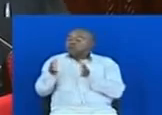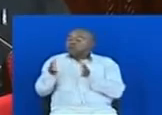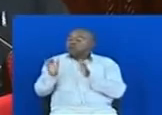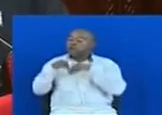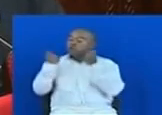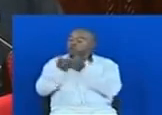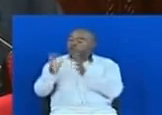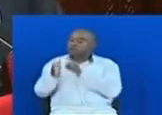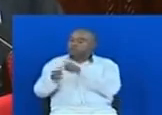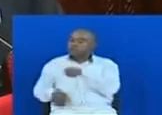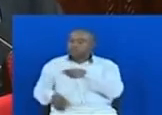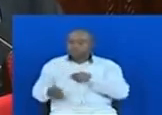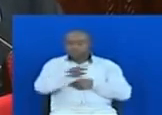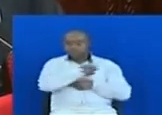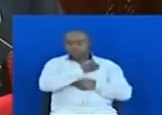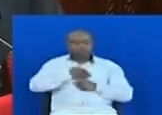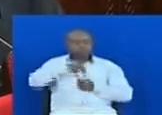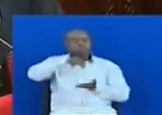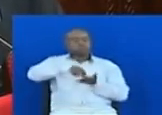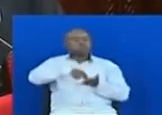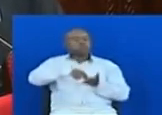dunia nzima inatetemeka. Rais yote mkono msimamo hali ya juu.